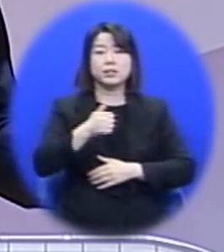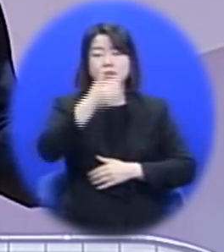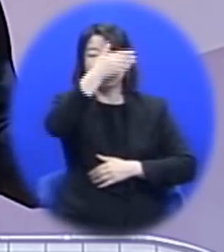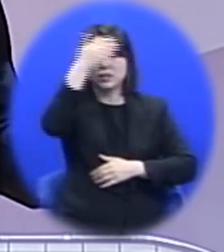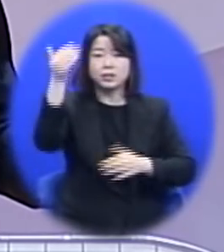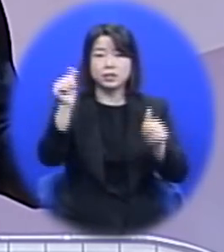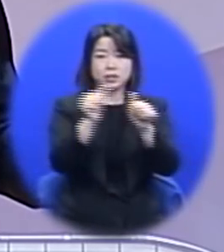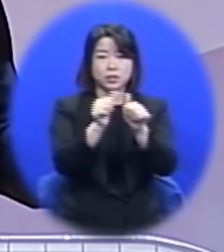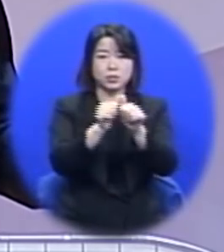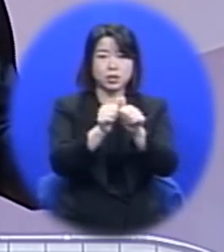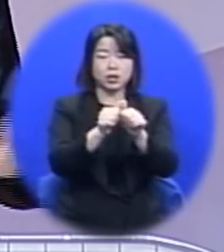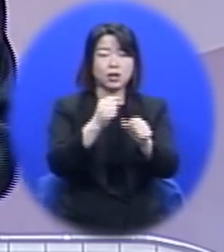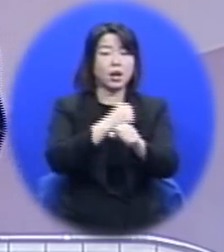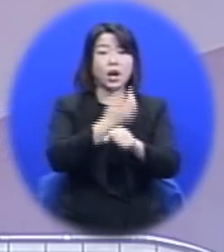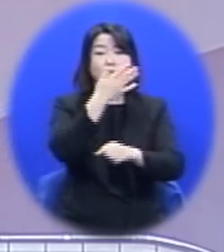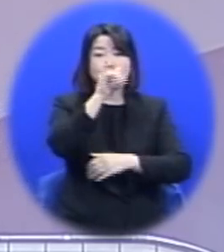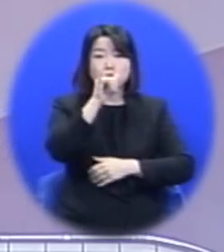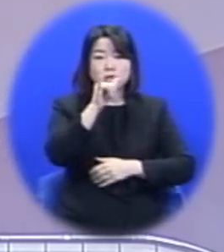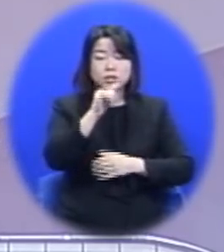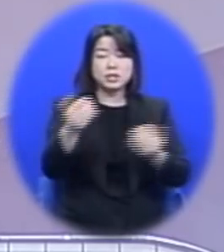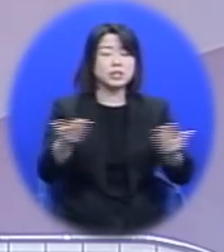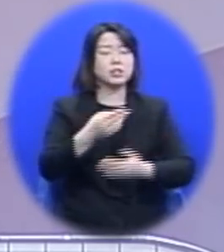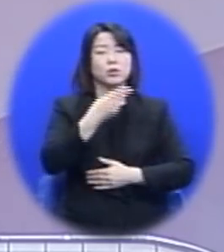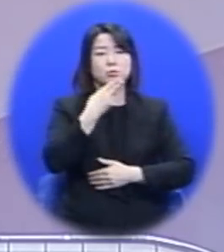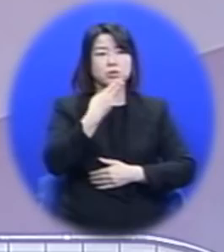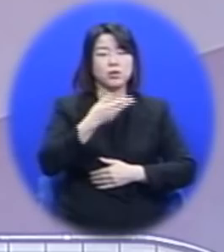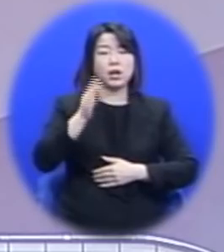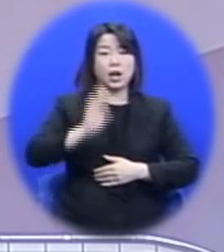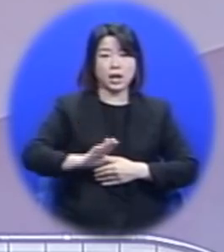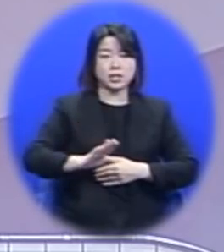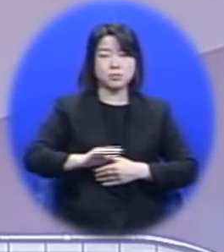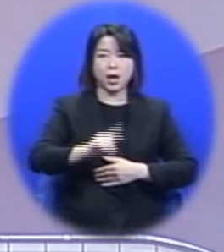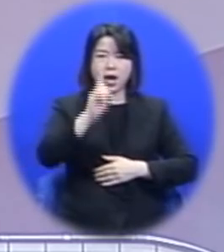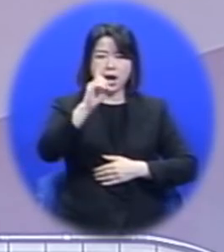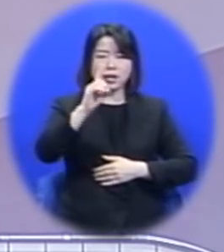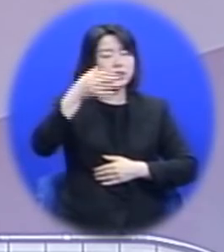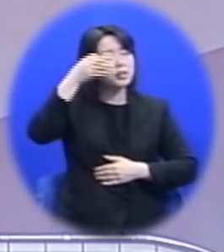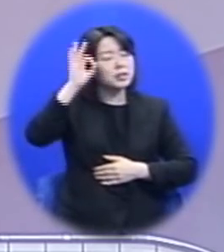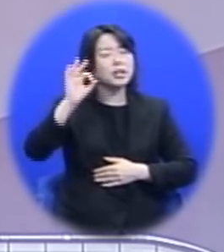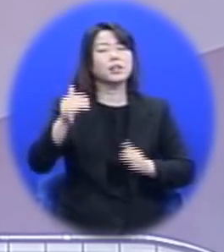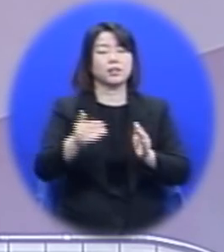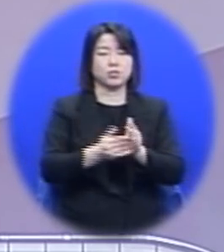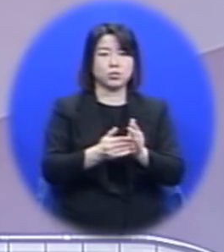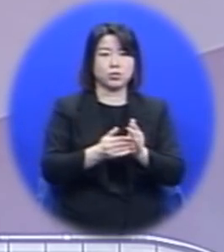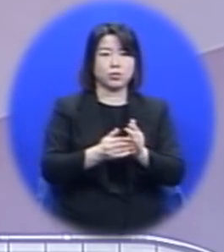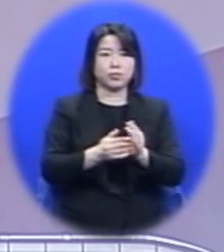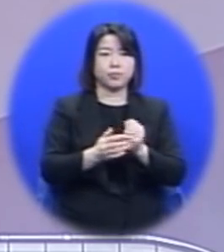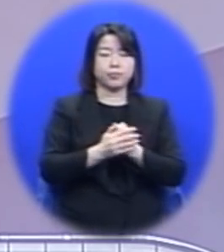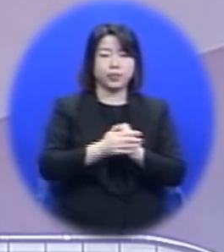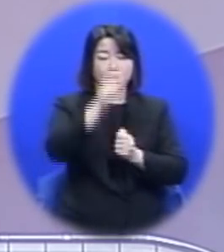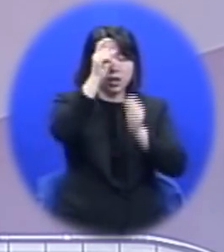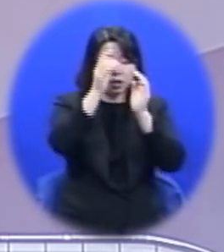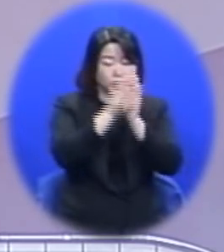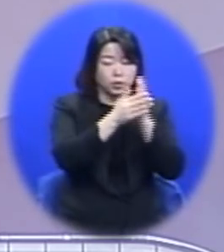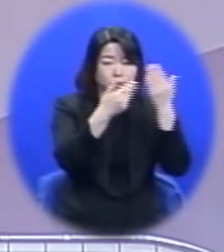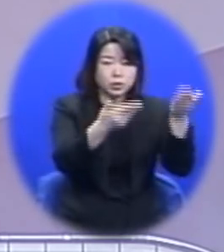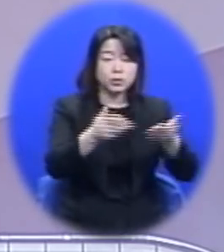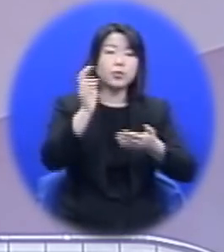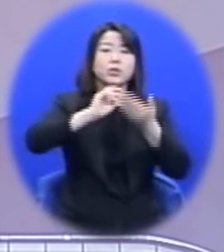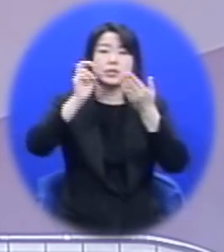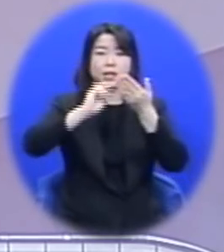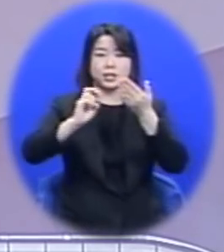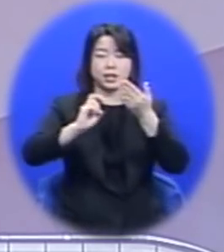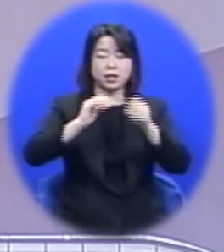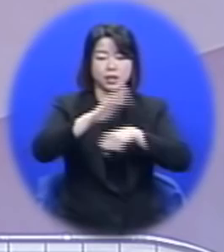게 없었어요. 그러나 그는 그곳에서도 할 수 있는 게 있다는 걸 깨달았습니다. 기도하는 것과 찬양하는